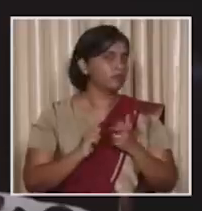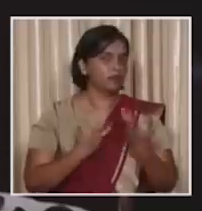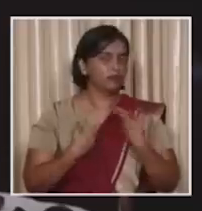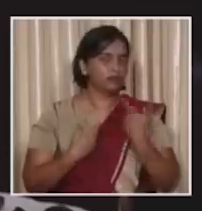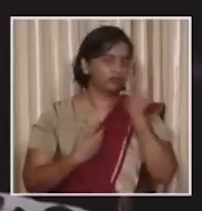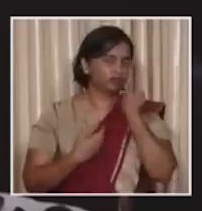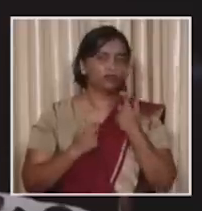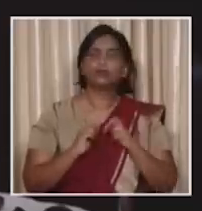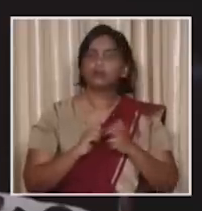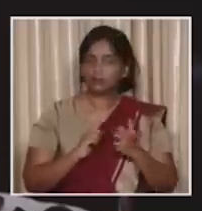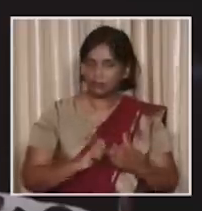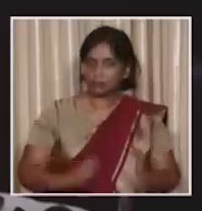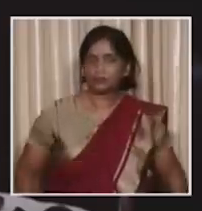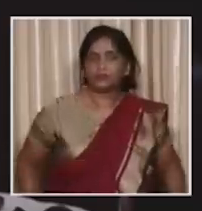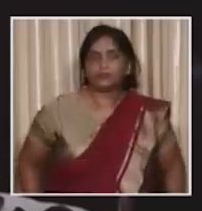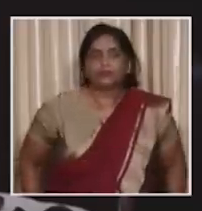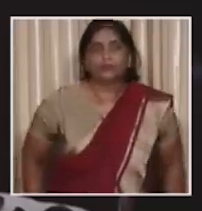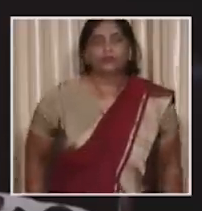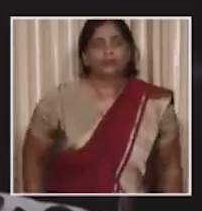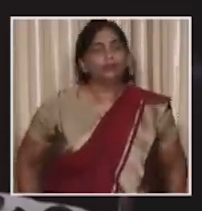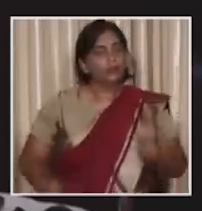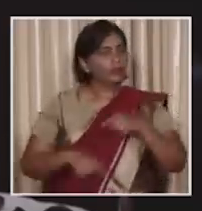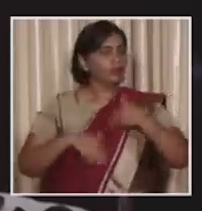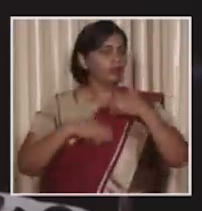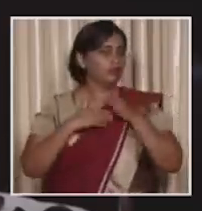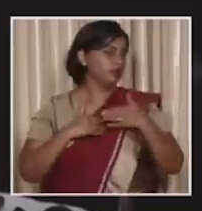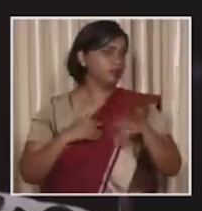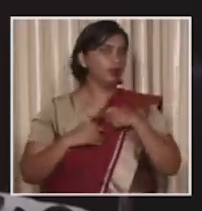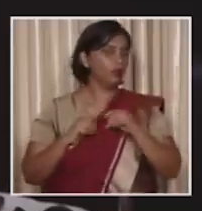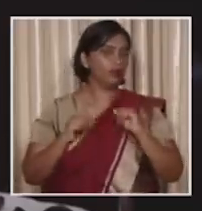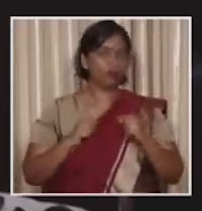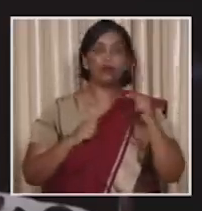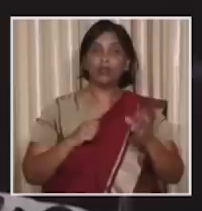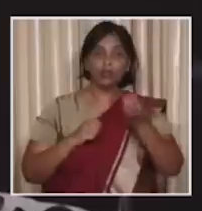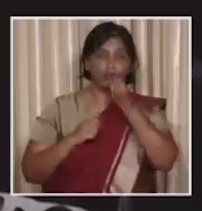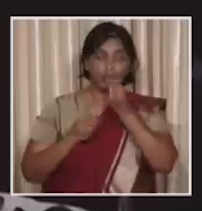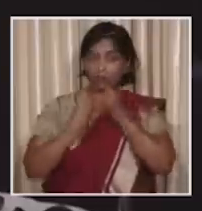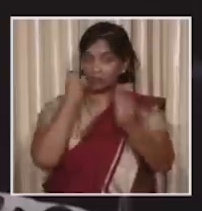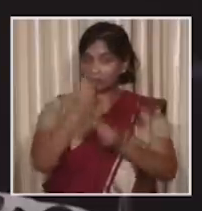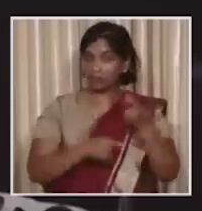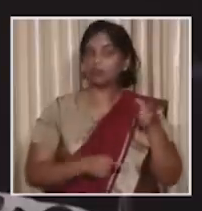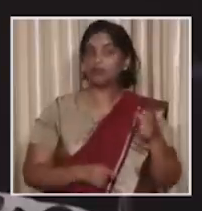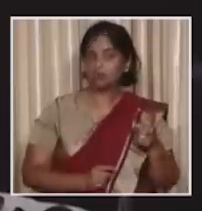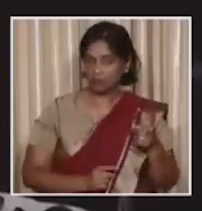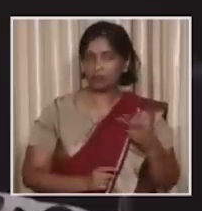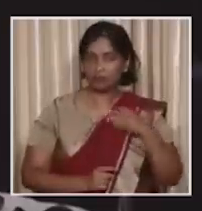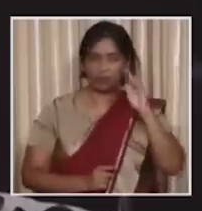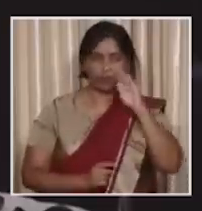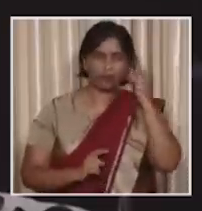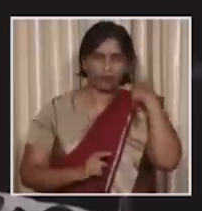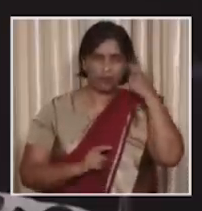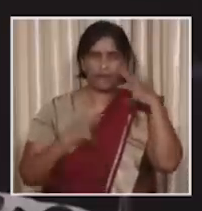අතිශය කණුගාටුදායක තත්ත්වයක්. ගරු කථානායකතුමනි මෙතන මුහුණ දීලා තියෙන ප්‍රශ්නේ තමයි ඒ ආහාර සැපයීම් කරුවන්ට මා හිතන